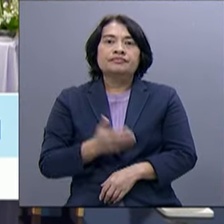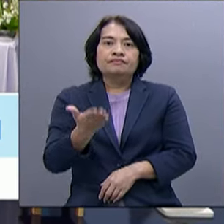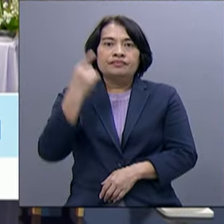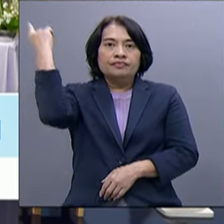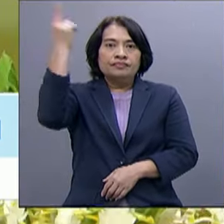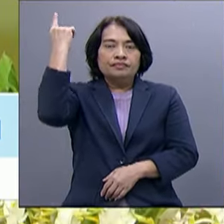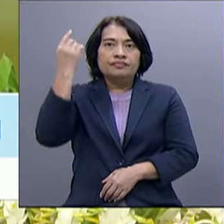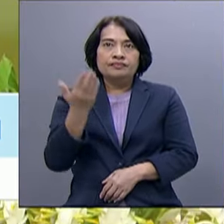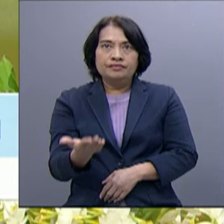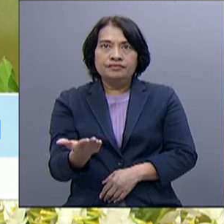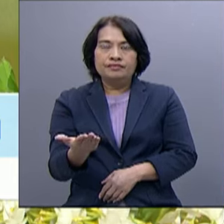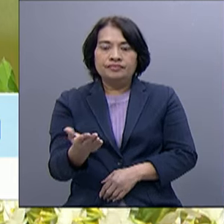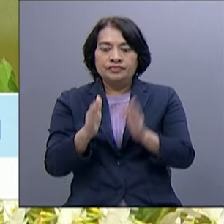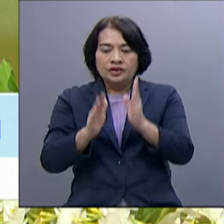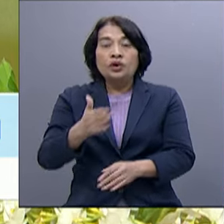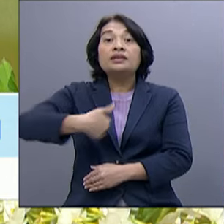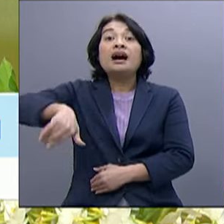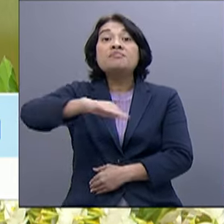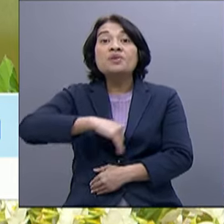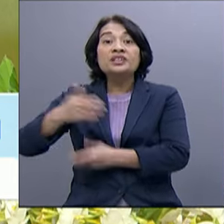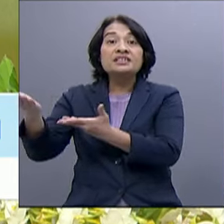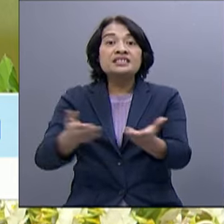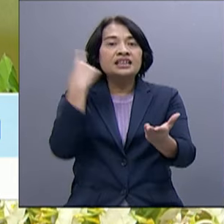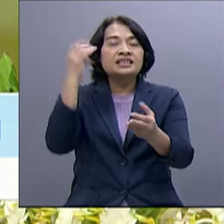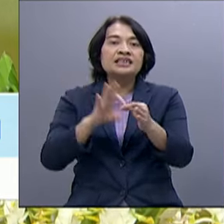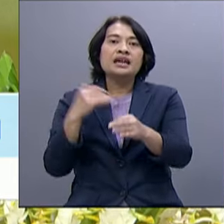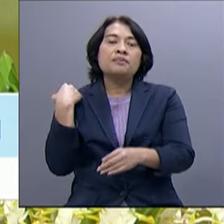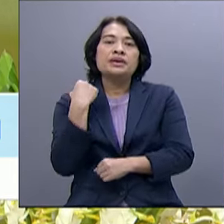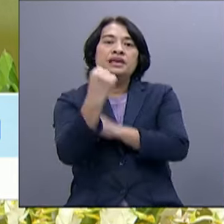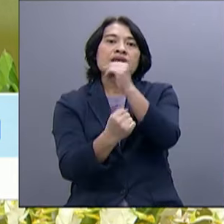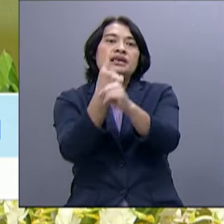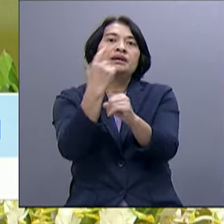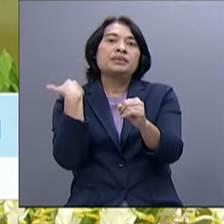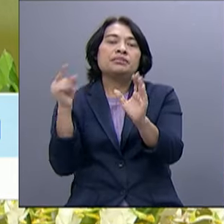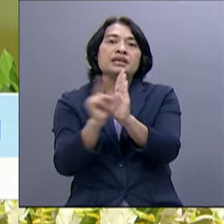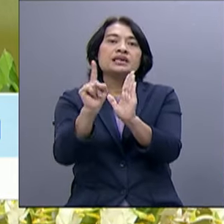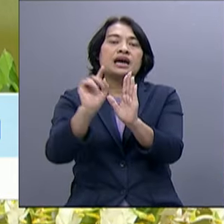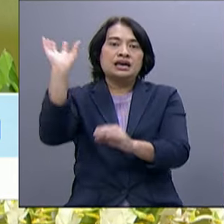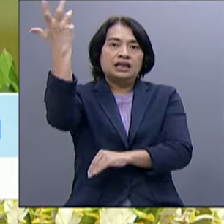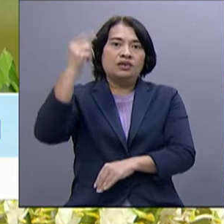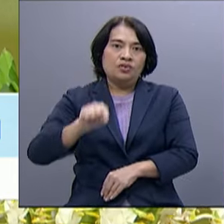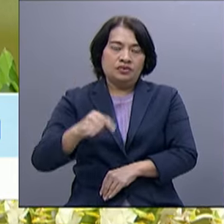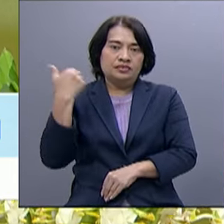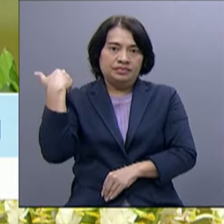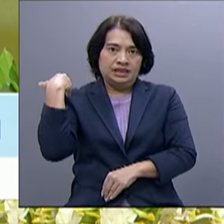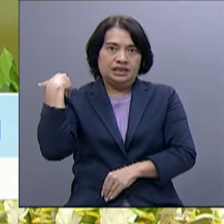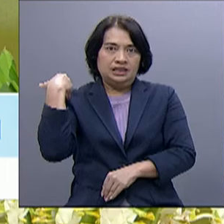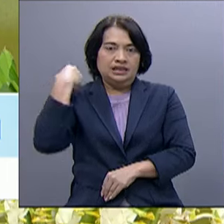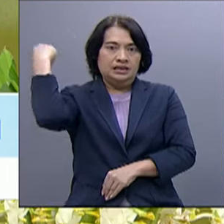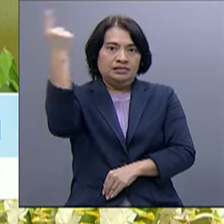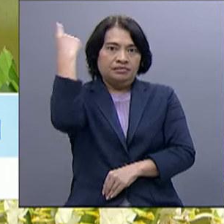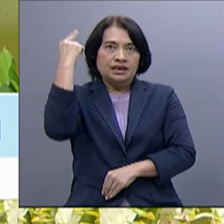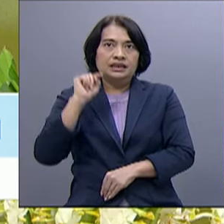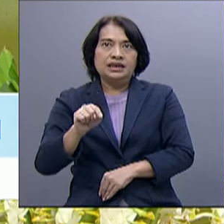ก็พี่น้องทุกท่านนะครับหนึ่งเดียวในโลก1ปีมี1ครั้งนะครับก็อยากให้ท่านได้มาเที่ยวมาร่